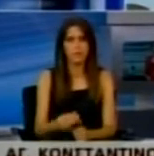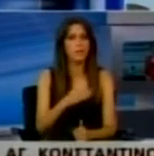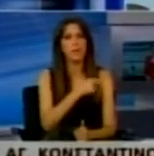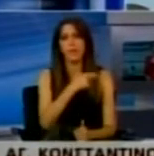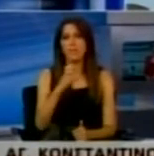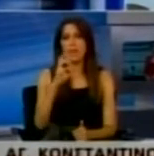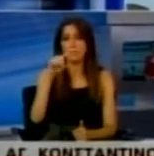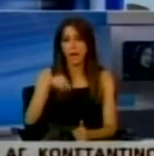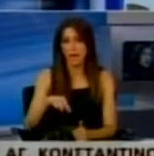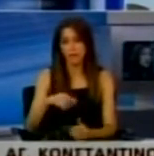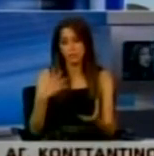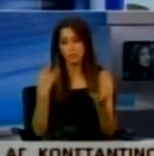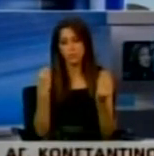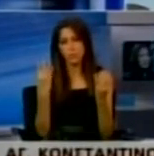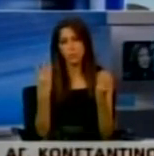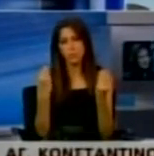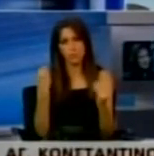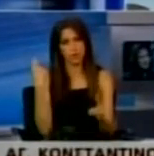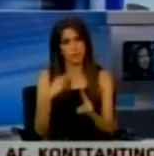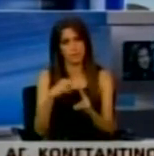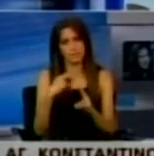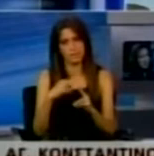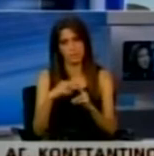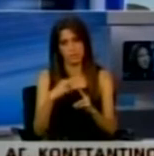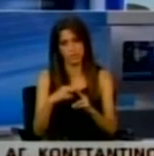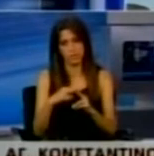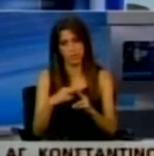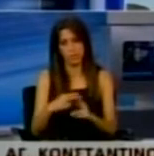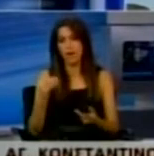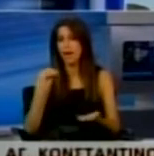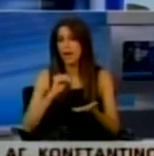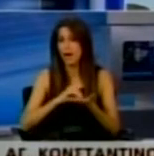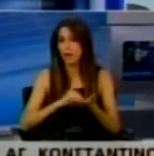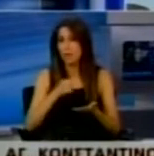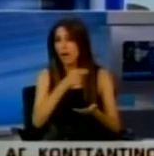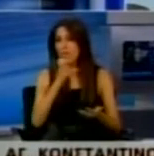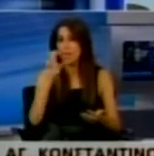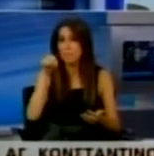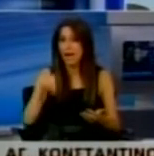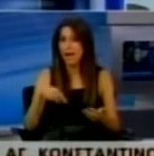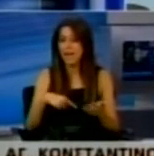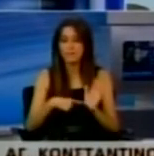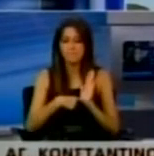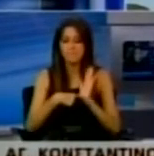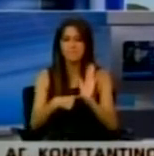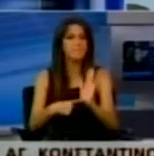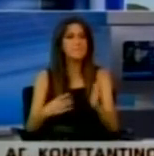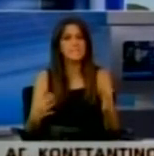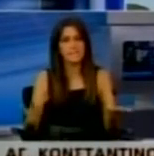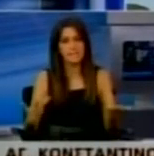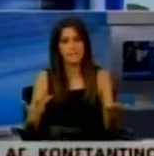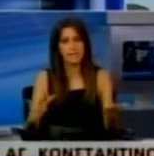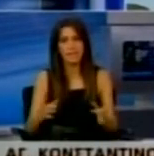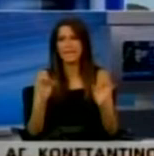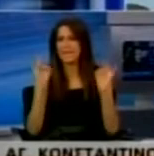πολύ σημαντικό και ταυτόχρονα ανέδειξε το γεγονός ότι κανένας δεν δικαιούται